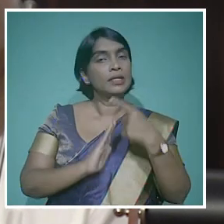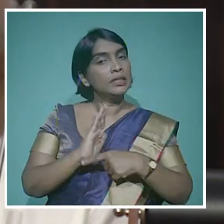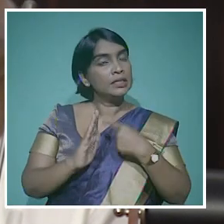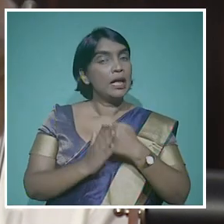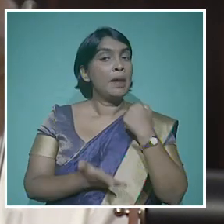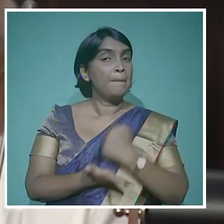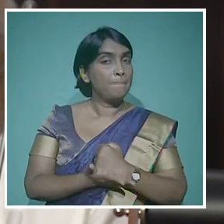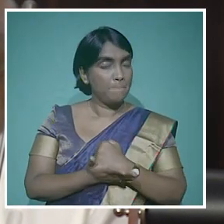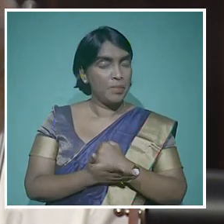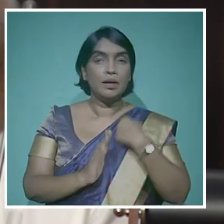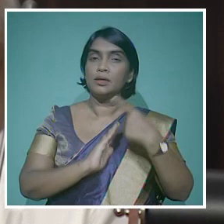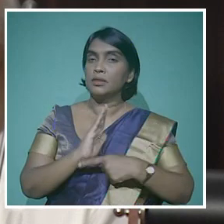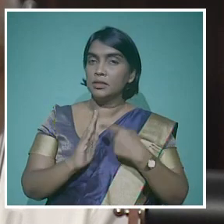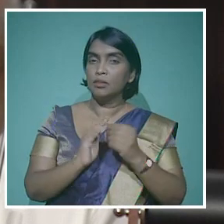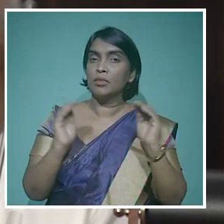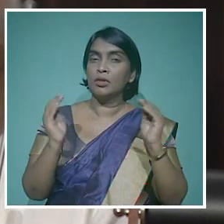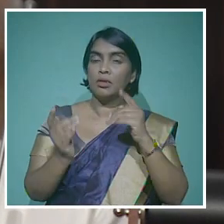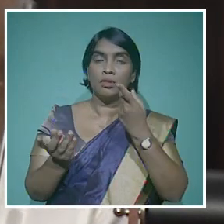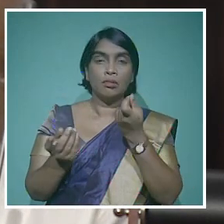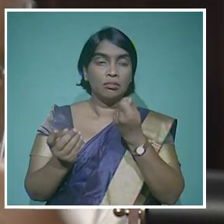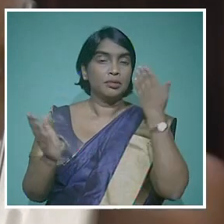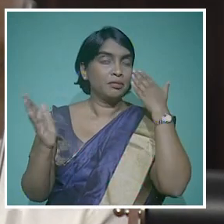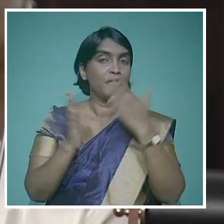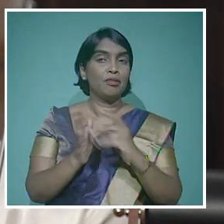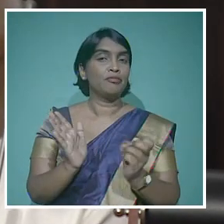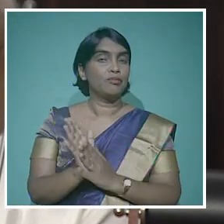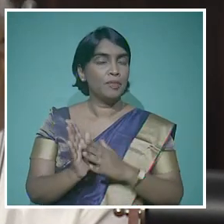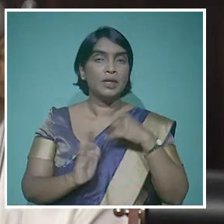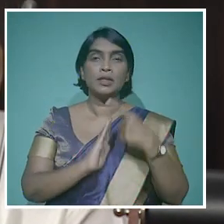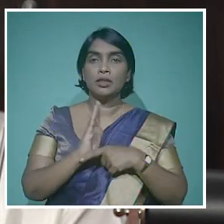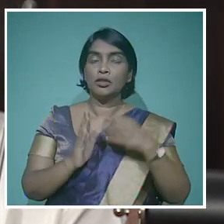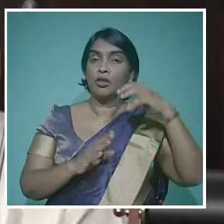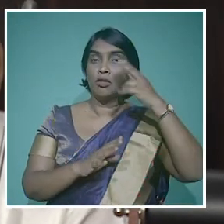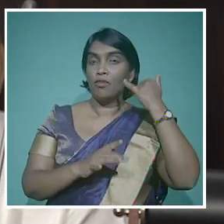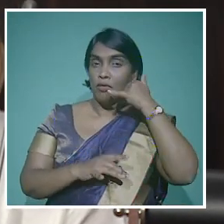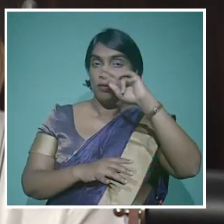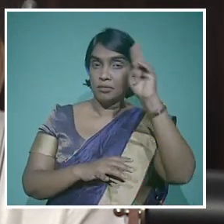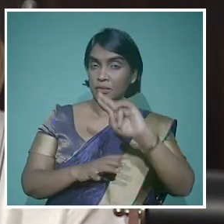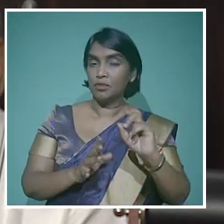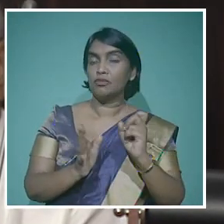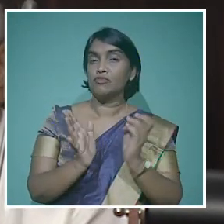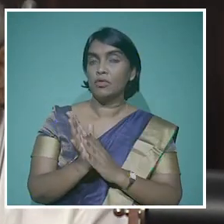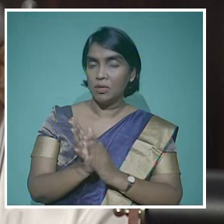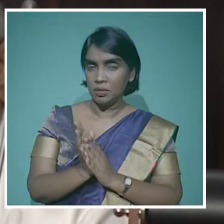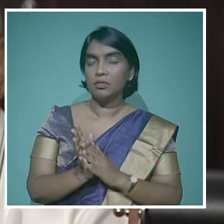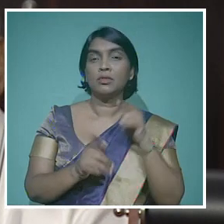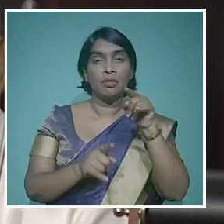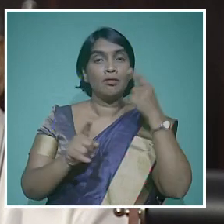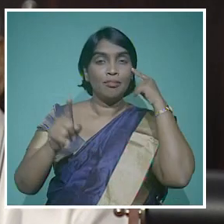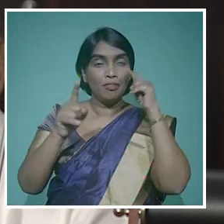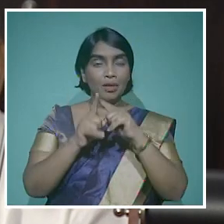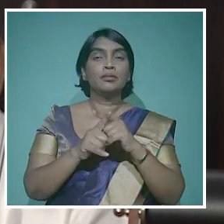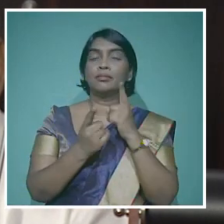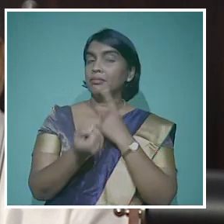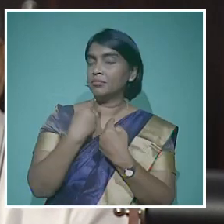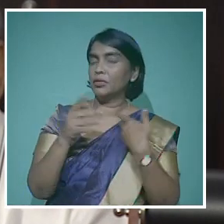මහ බැංකුව, ශ්‍රී ලංකා සුරකුම්පත්තා විනිමය කොමිසම, ශ්‍රී ලංකා විදුලි සංදේශ නියාමන කොමිස හා අදාළ ආංශික